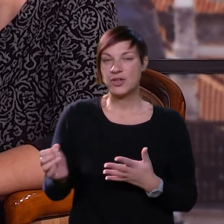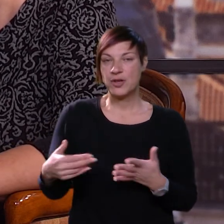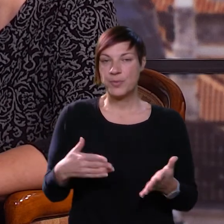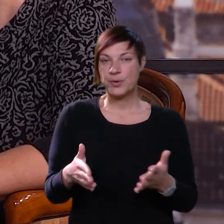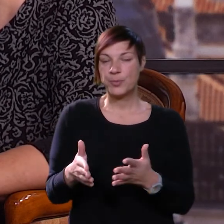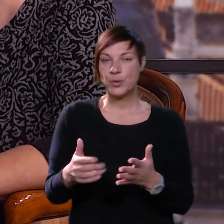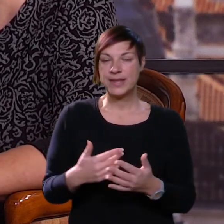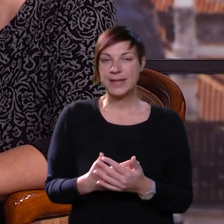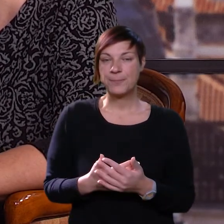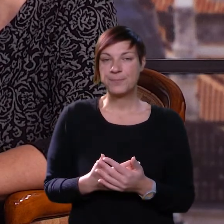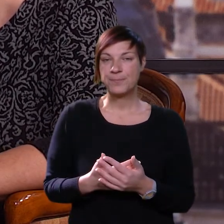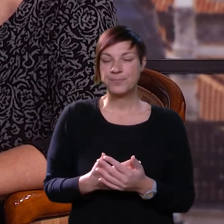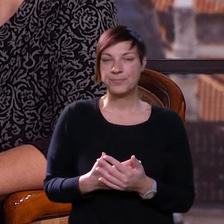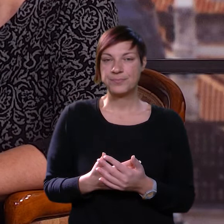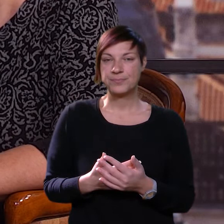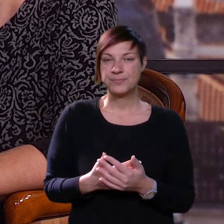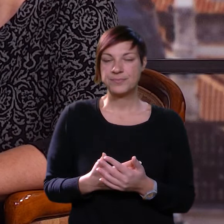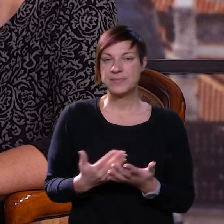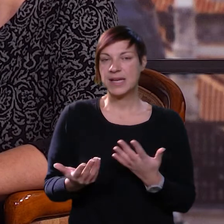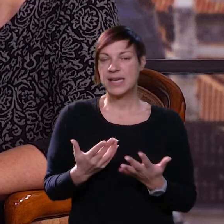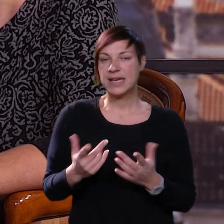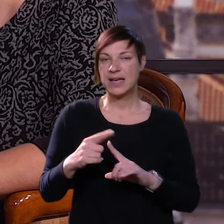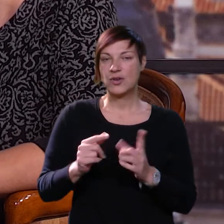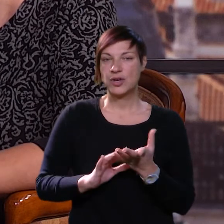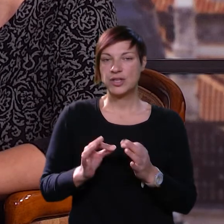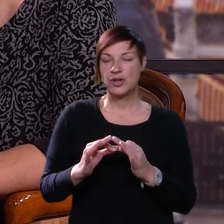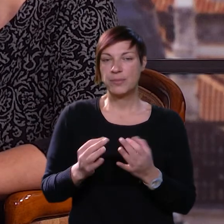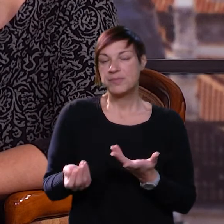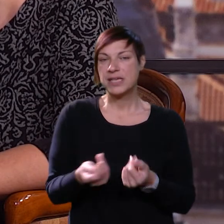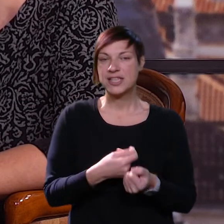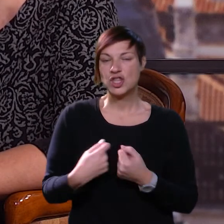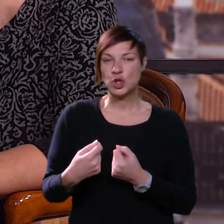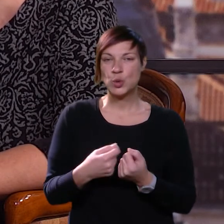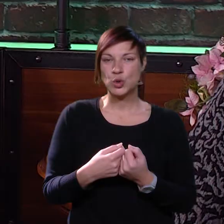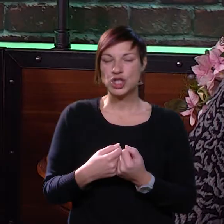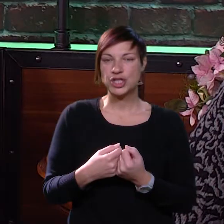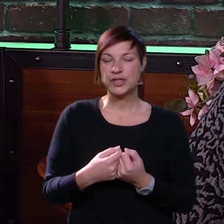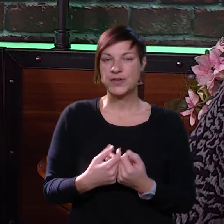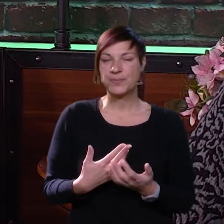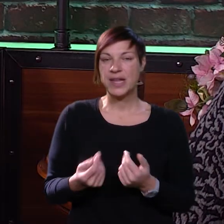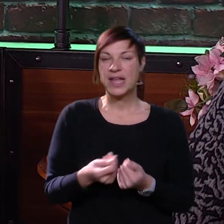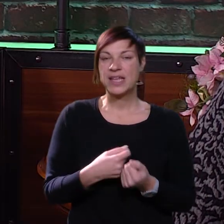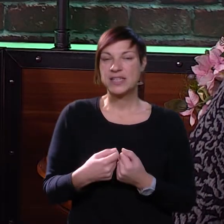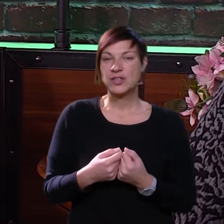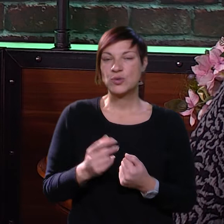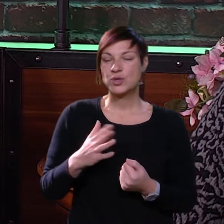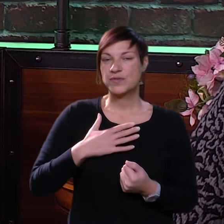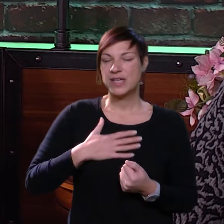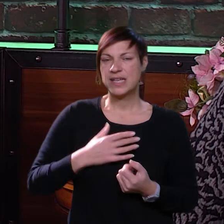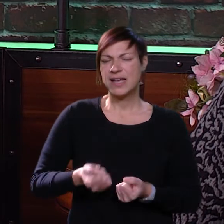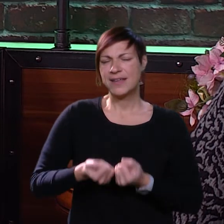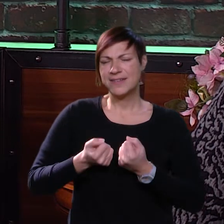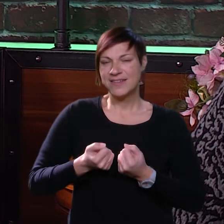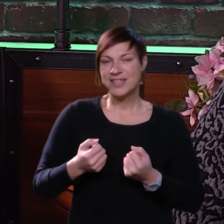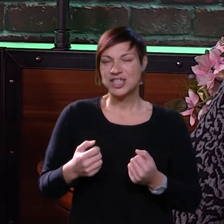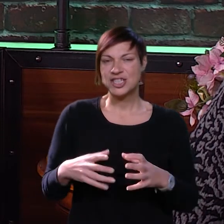nekog dobrog puta, čini tako mi se. Kako je to mi društvo? A društvo, to nam, ja mislim,